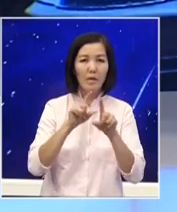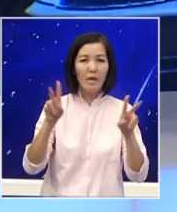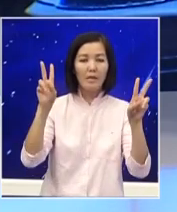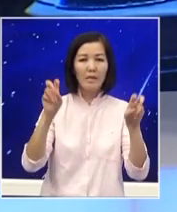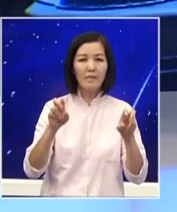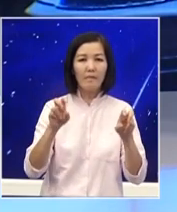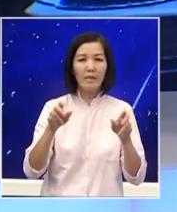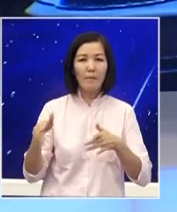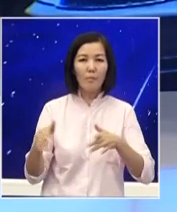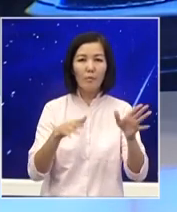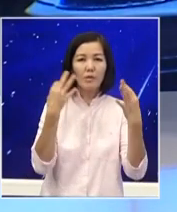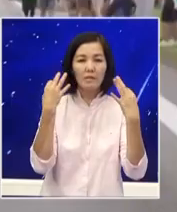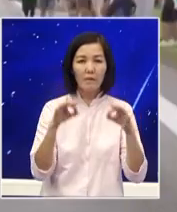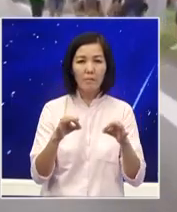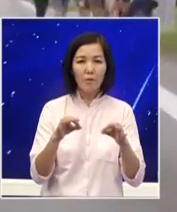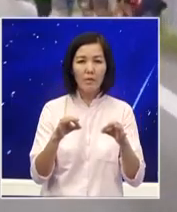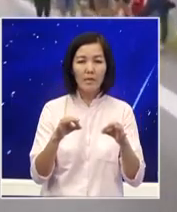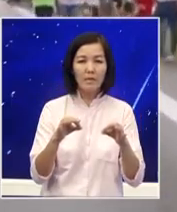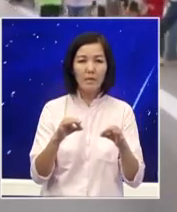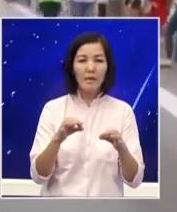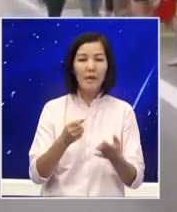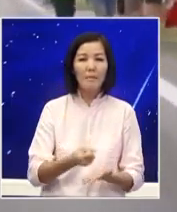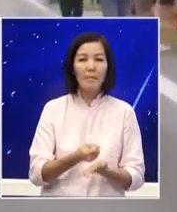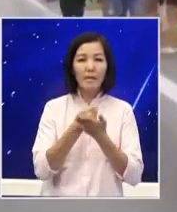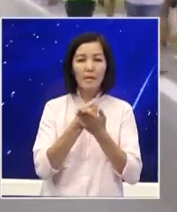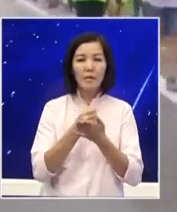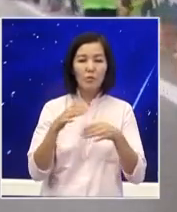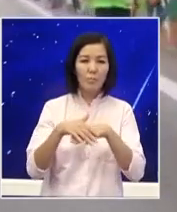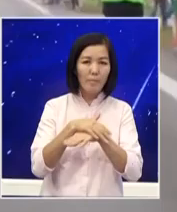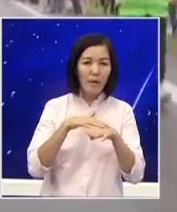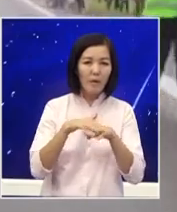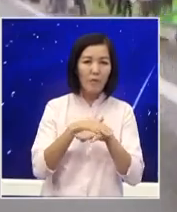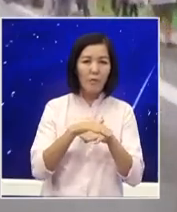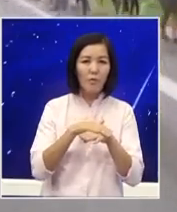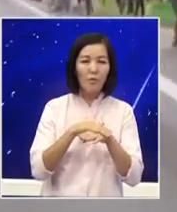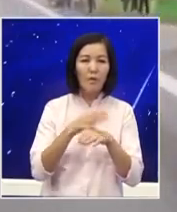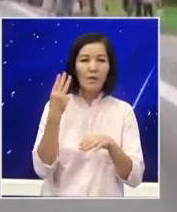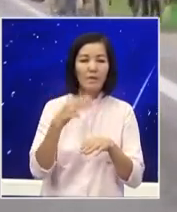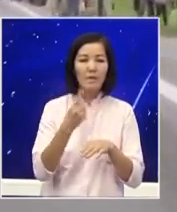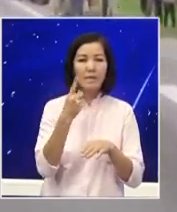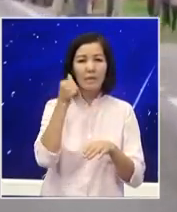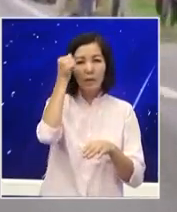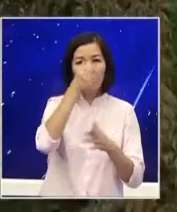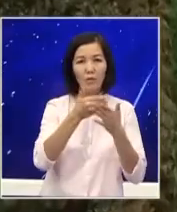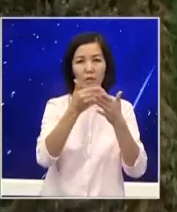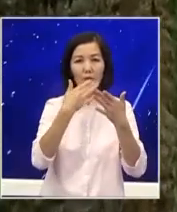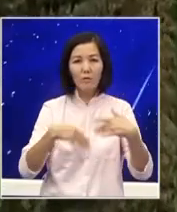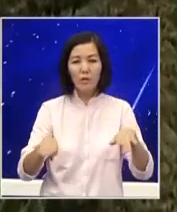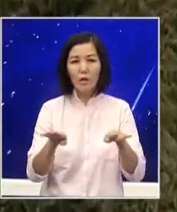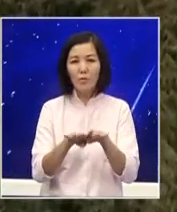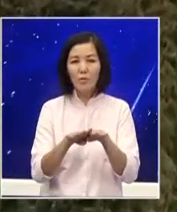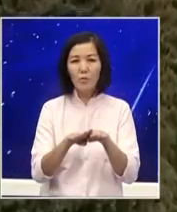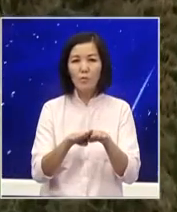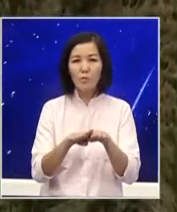свободе таким образом жители литвы выразили поддержку белорусскому народу символично что 31 год назад в такой же живую